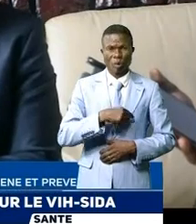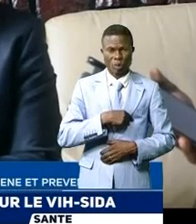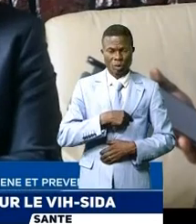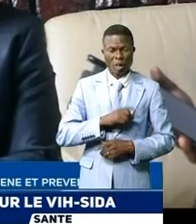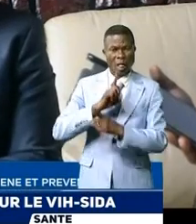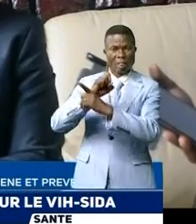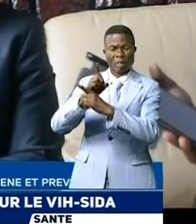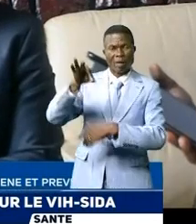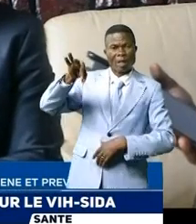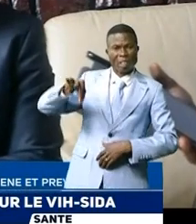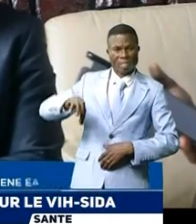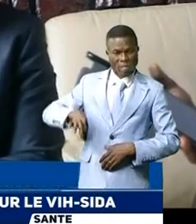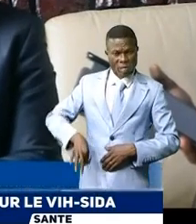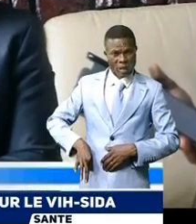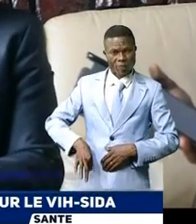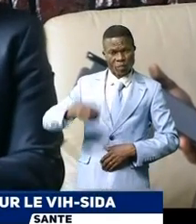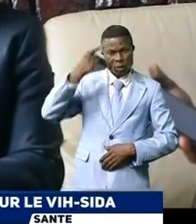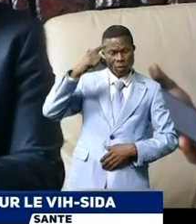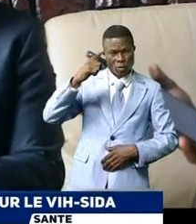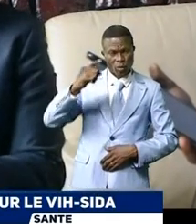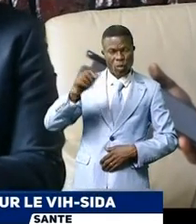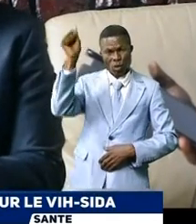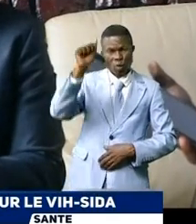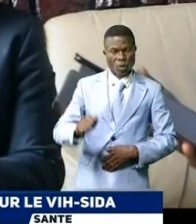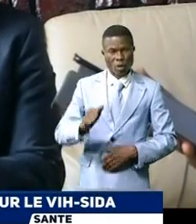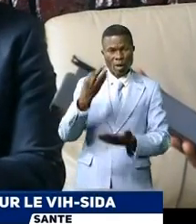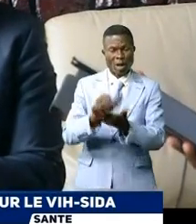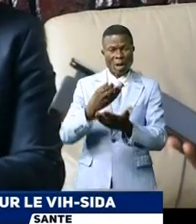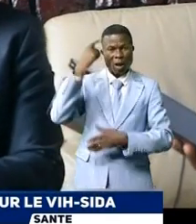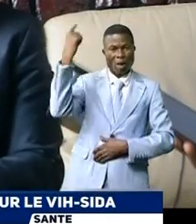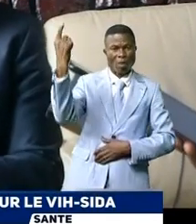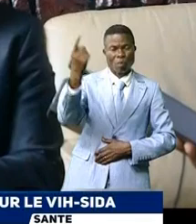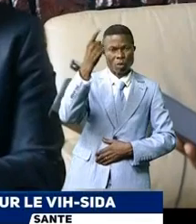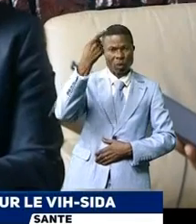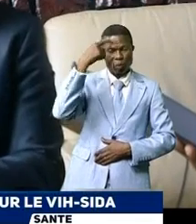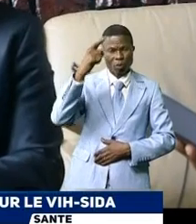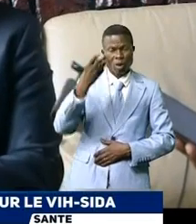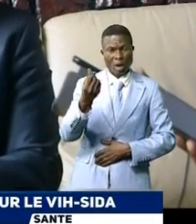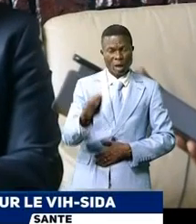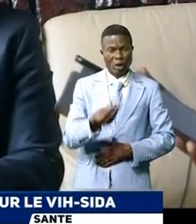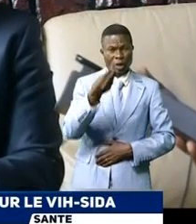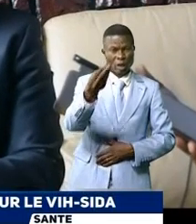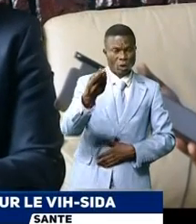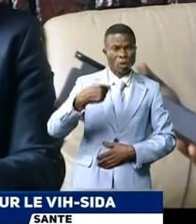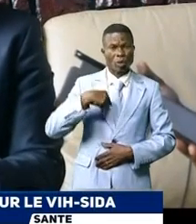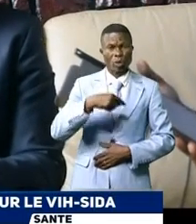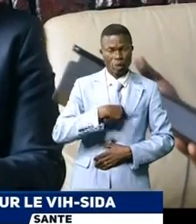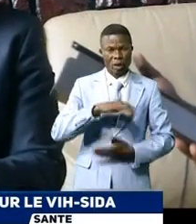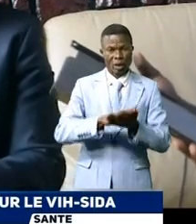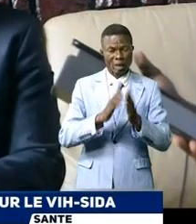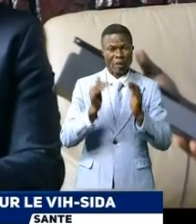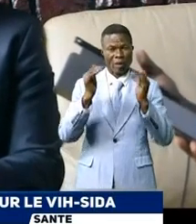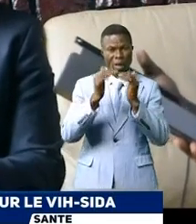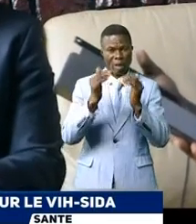défendre l'intérêt pour le compte de la sous-région au niveau du Fonds mondial, afin que les fonds qui seront récoltés soient de manière